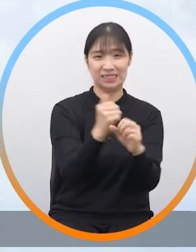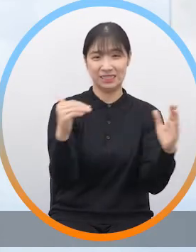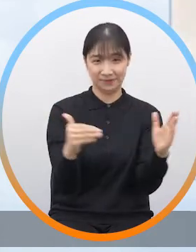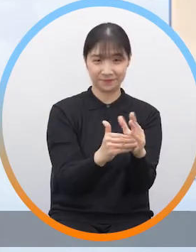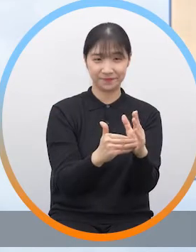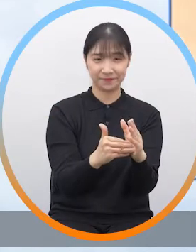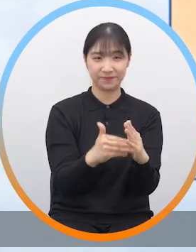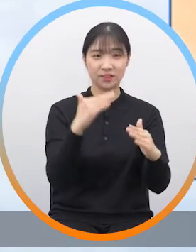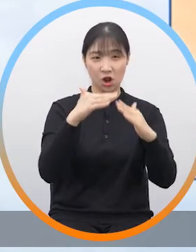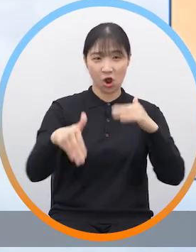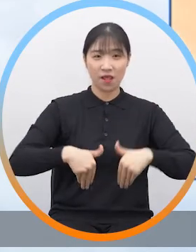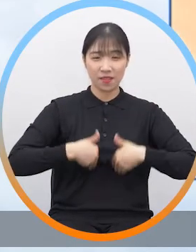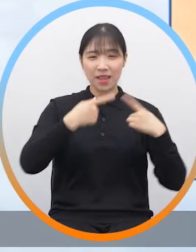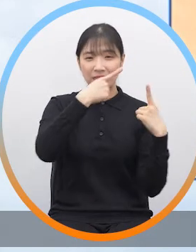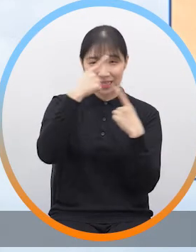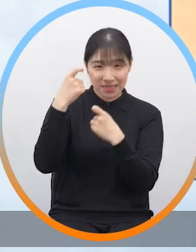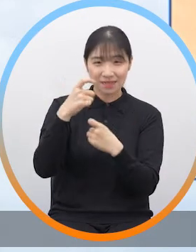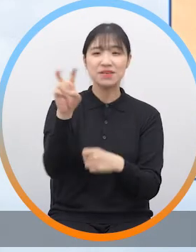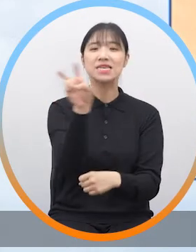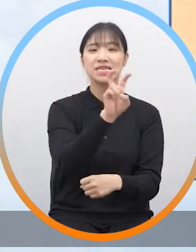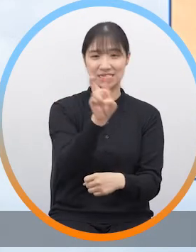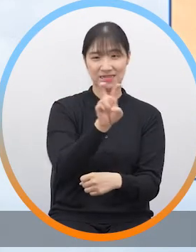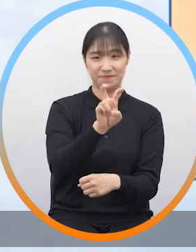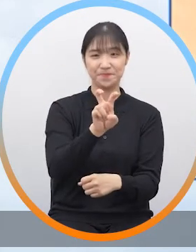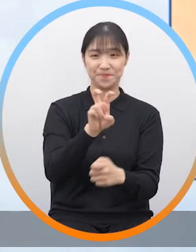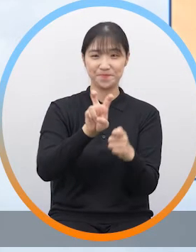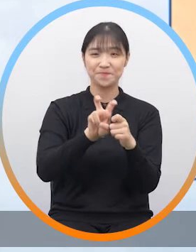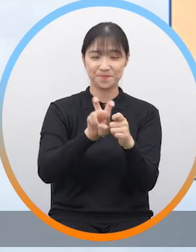있습니다. 전라남도 기념물 제20호로